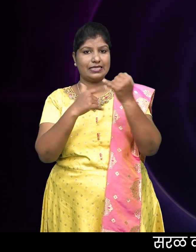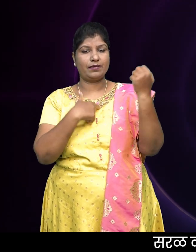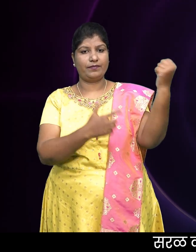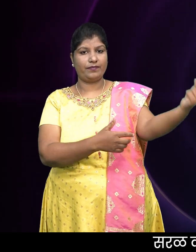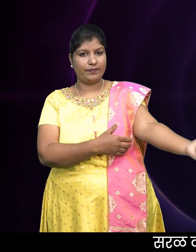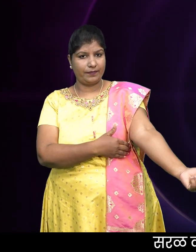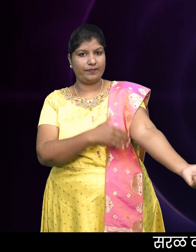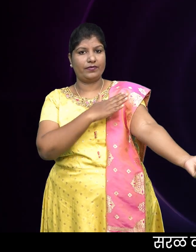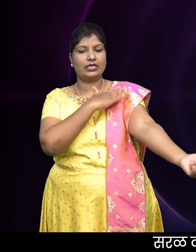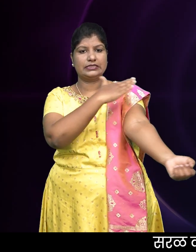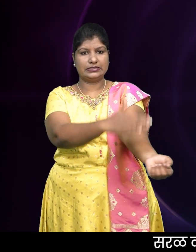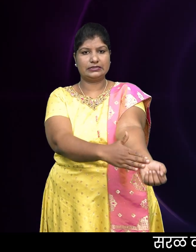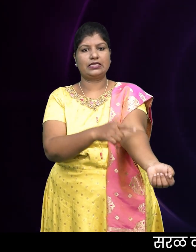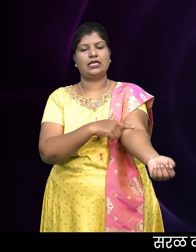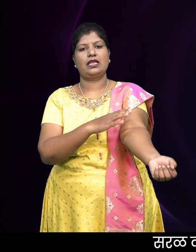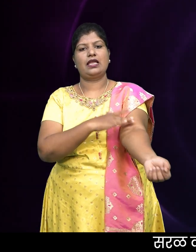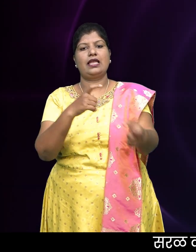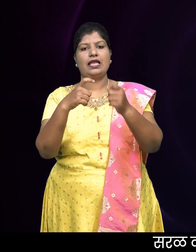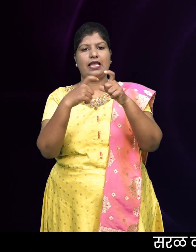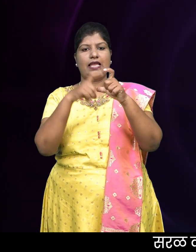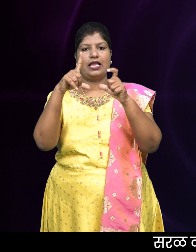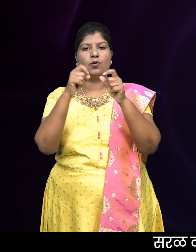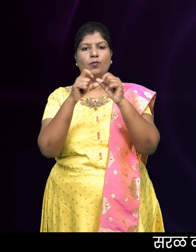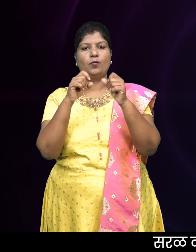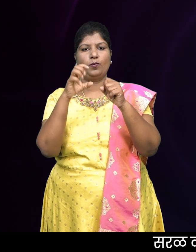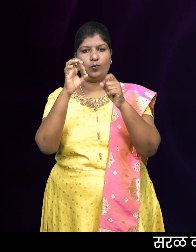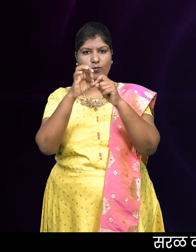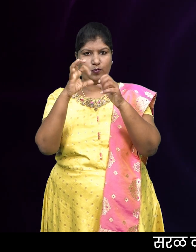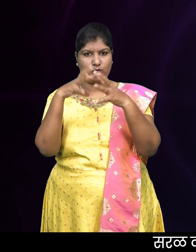सरळ करण्यासाठी आकुंचन पावतात.